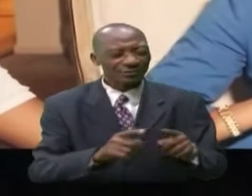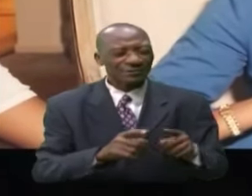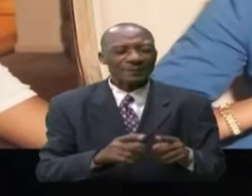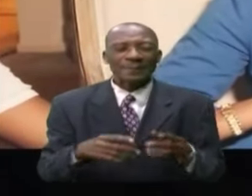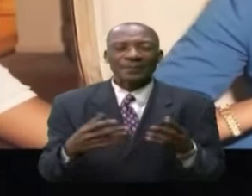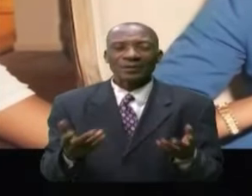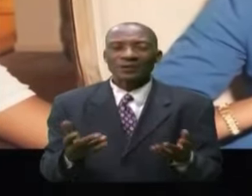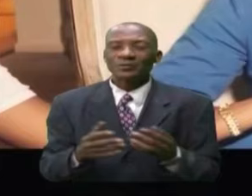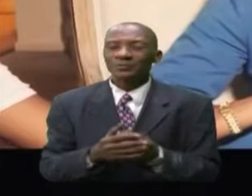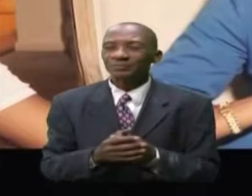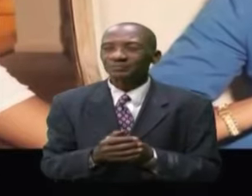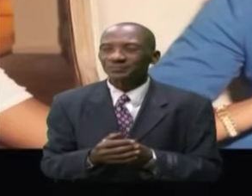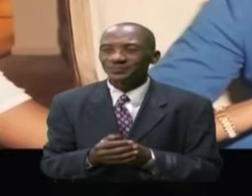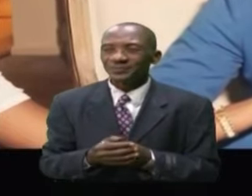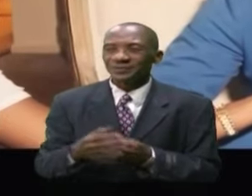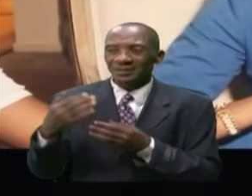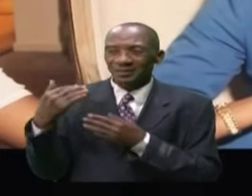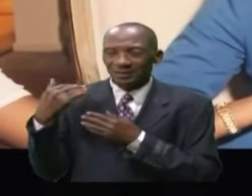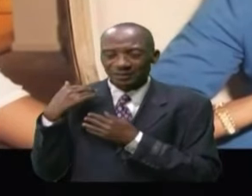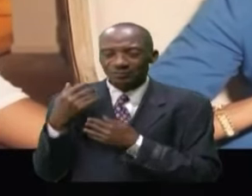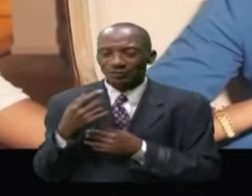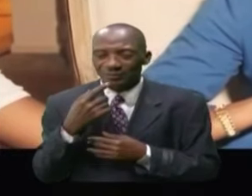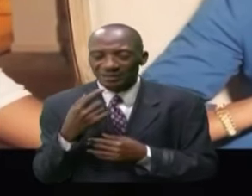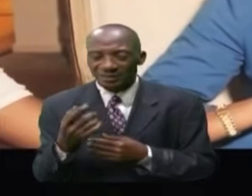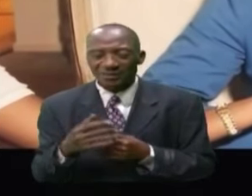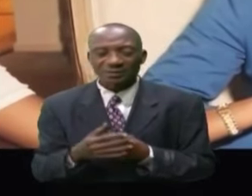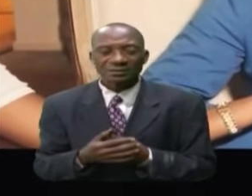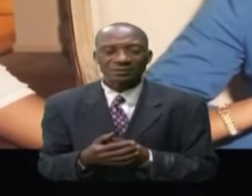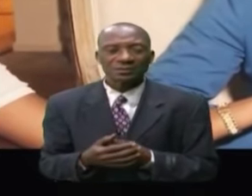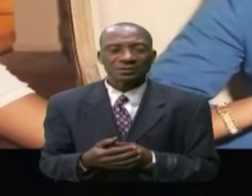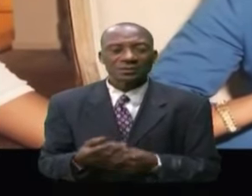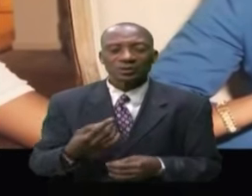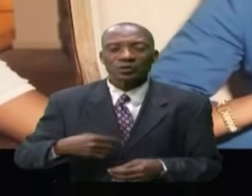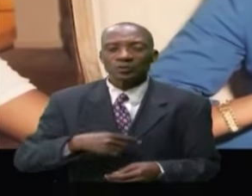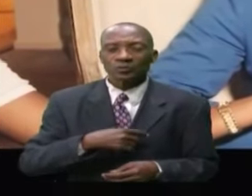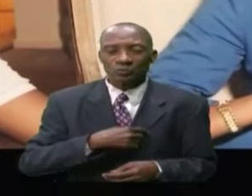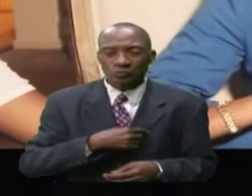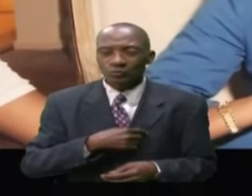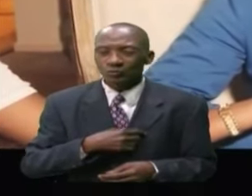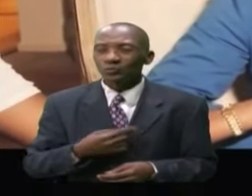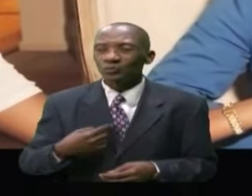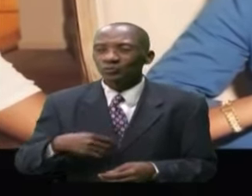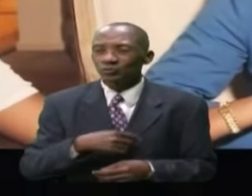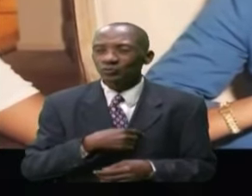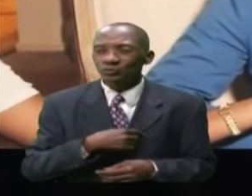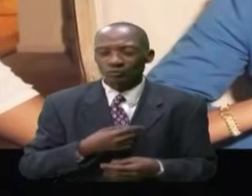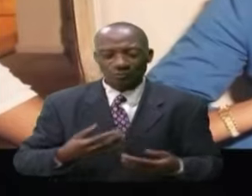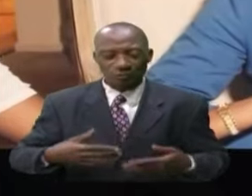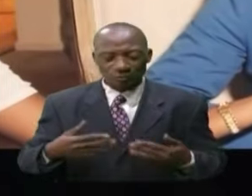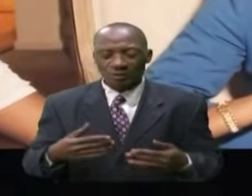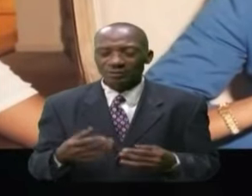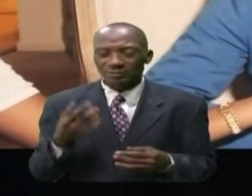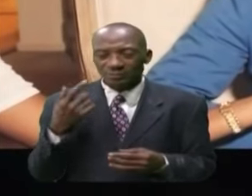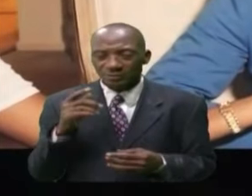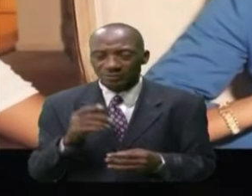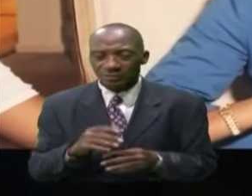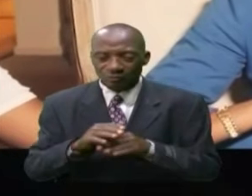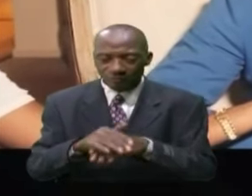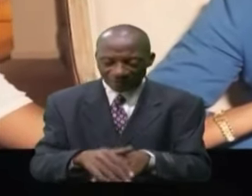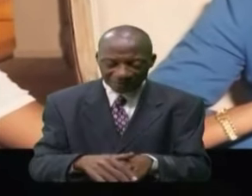Pour faire comprendre que le Congo continuera toujours à vivre quand nous demeurons dans la paix.